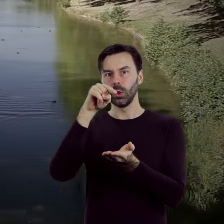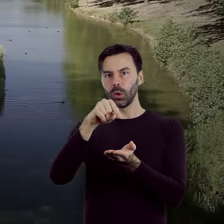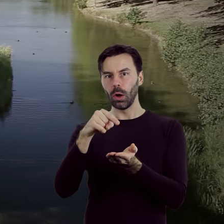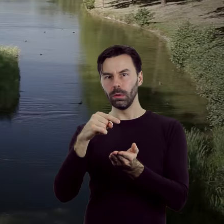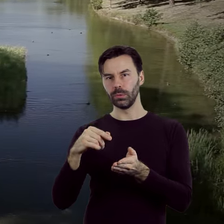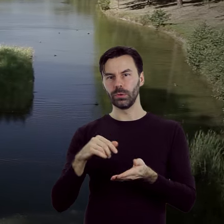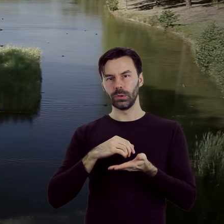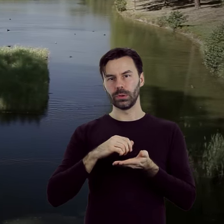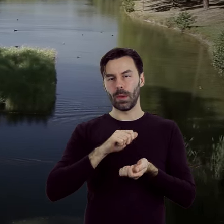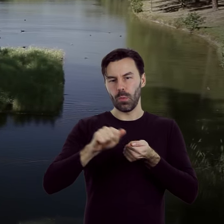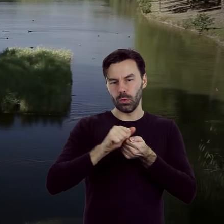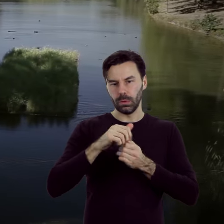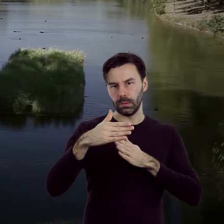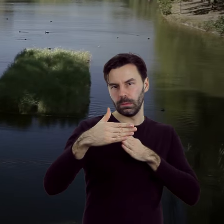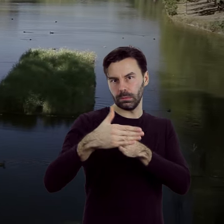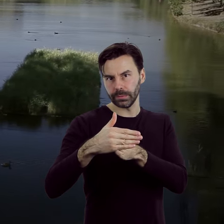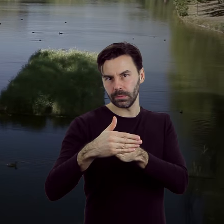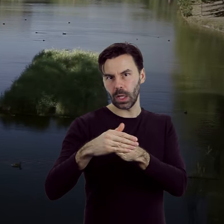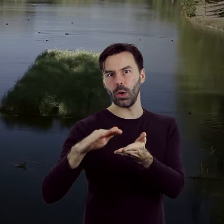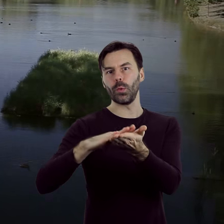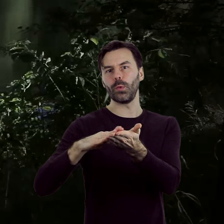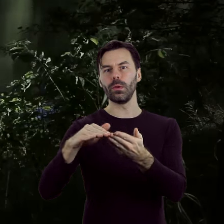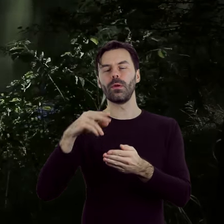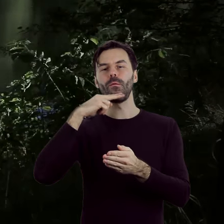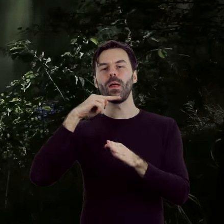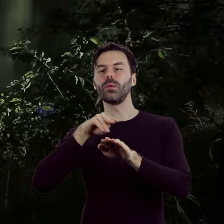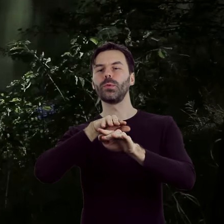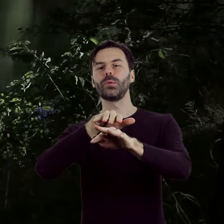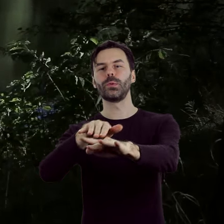pływającą wyspę, która zatrzymuje zanieczyszczenia.